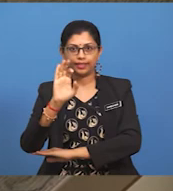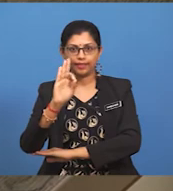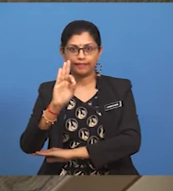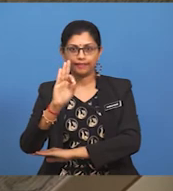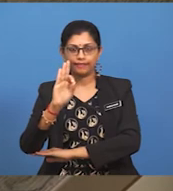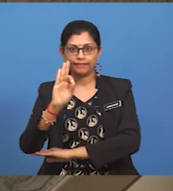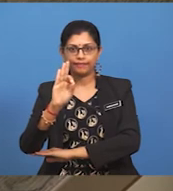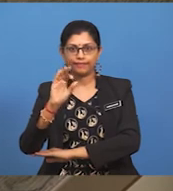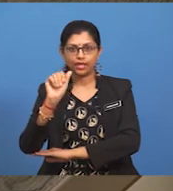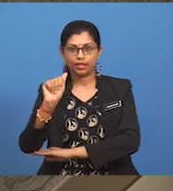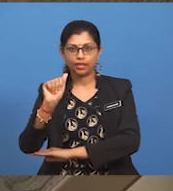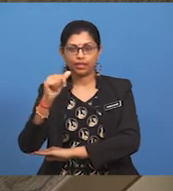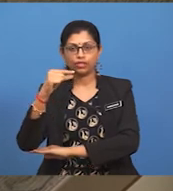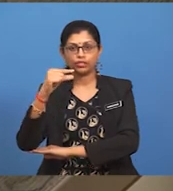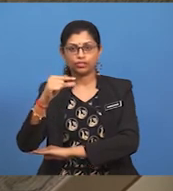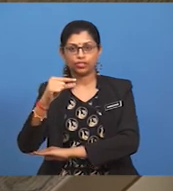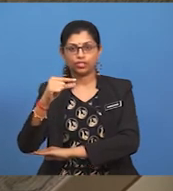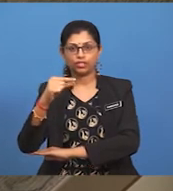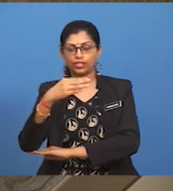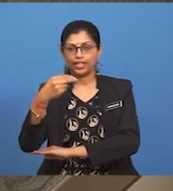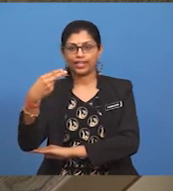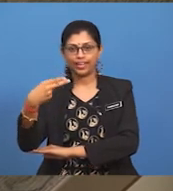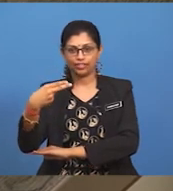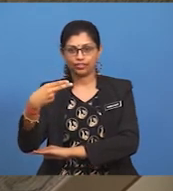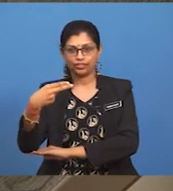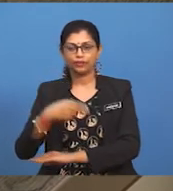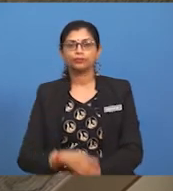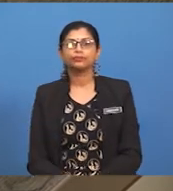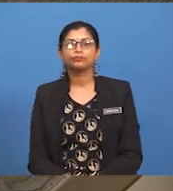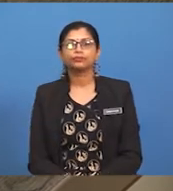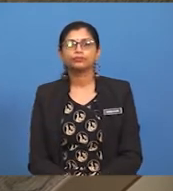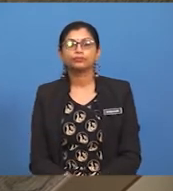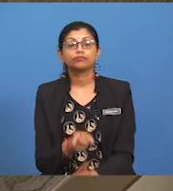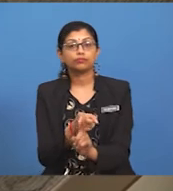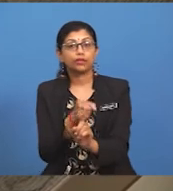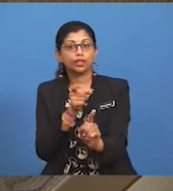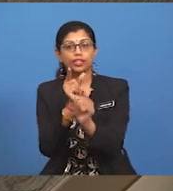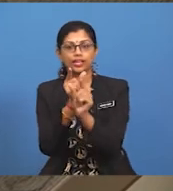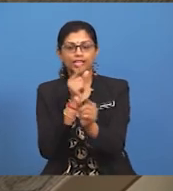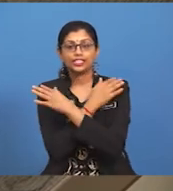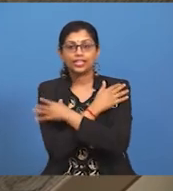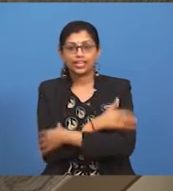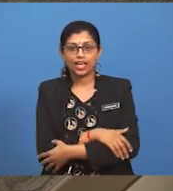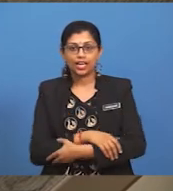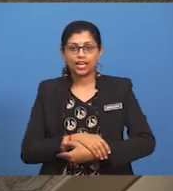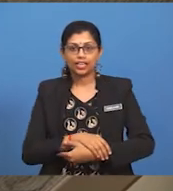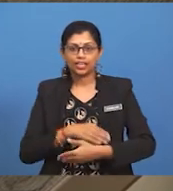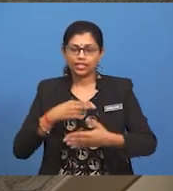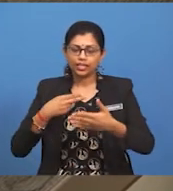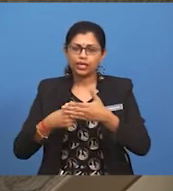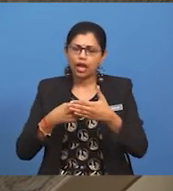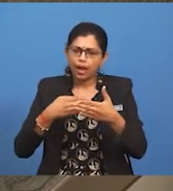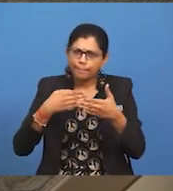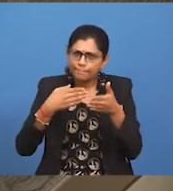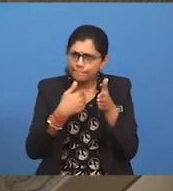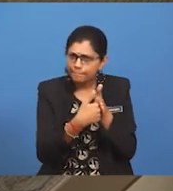F, A, G dan H dari garis lengan hingga hampir hujung